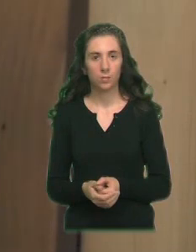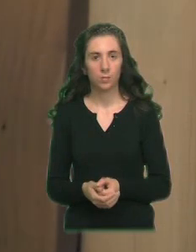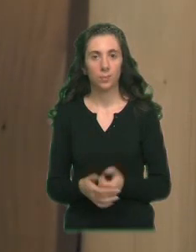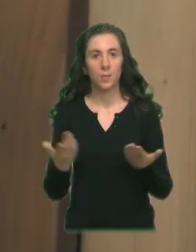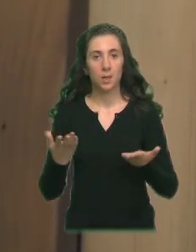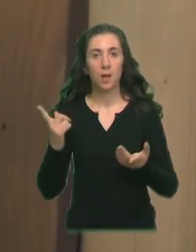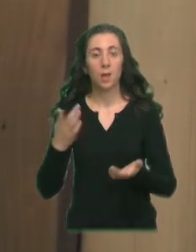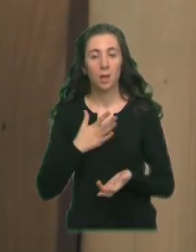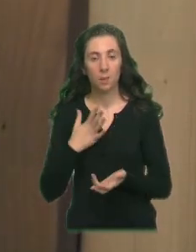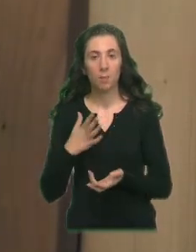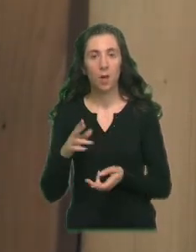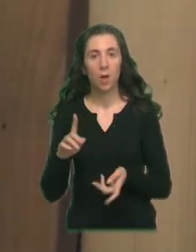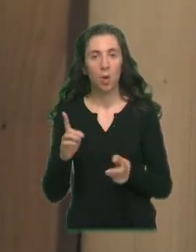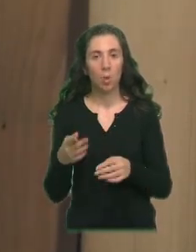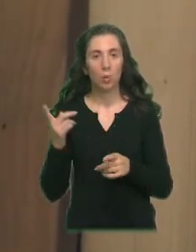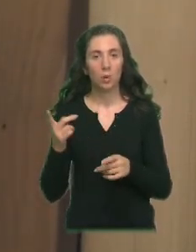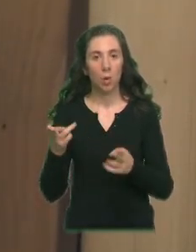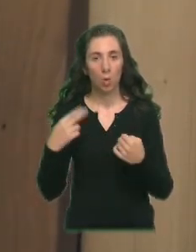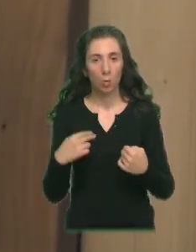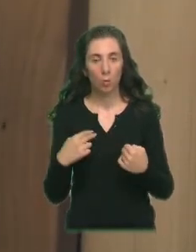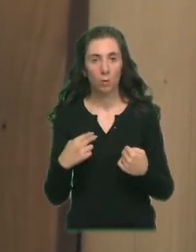Ne. Kad imaju, onda...